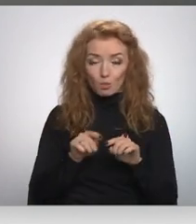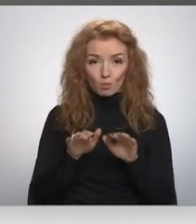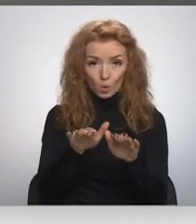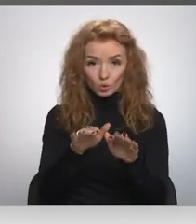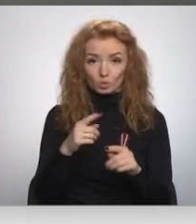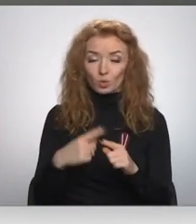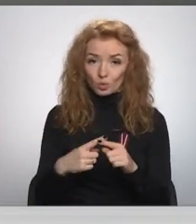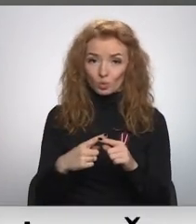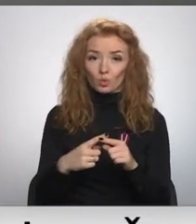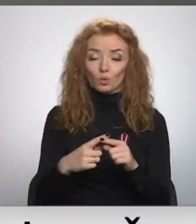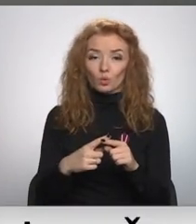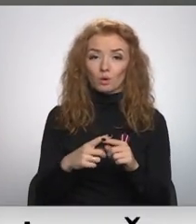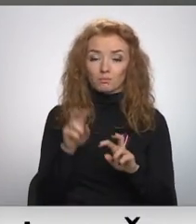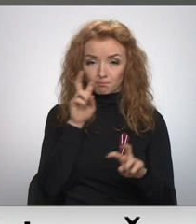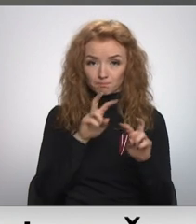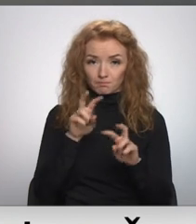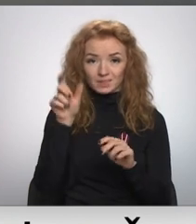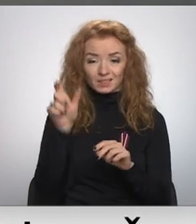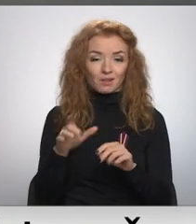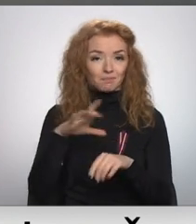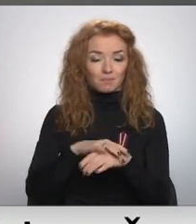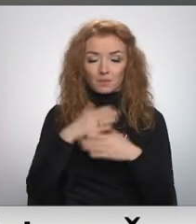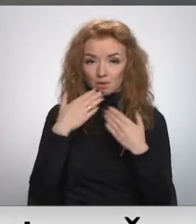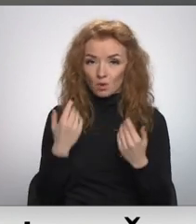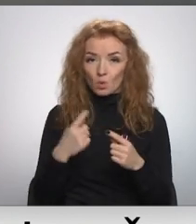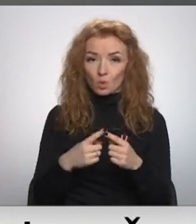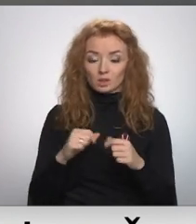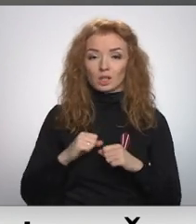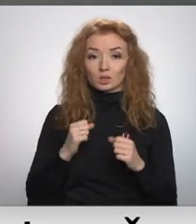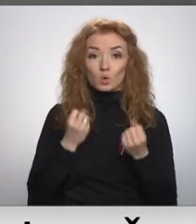Izitulu šaļtimos un vainīgos personas nav zinamas,